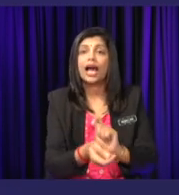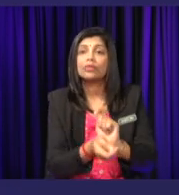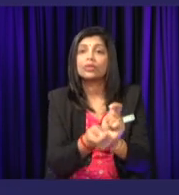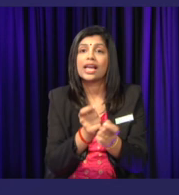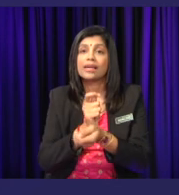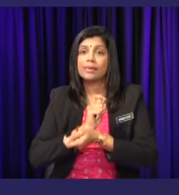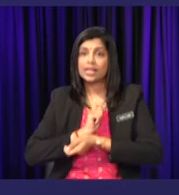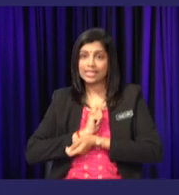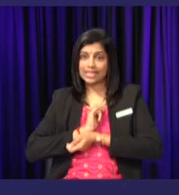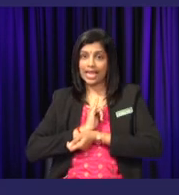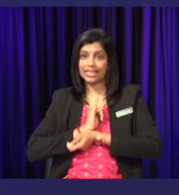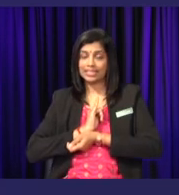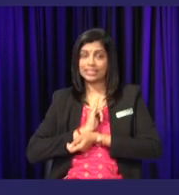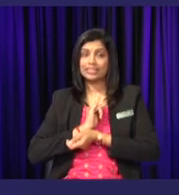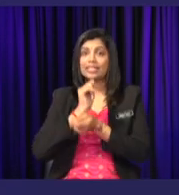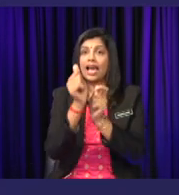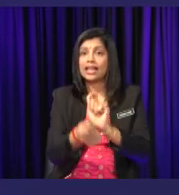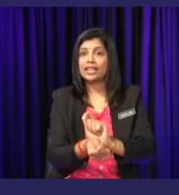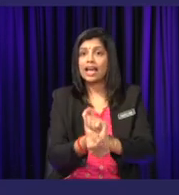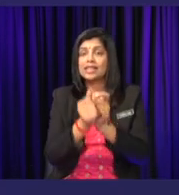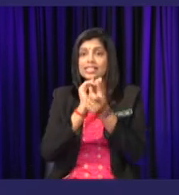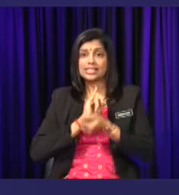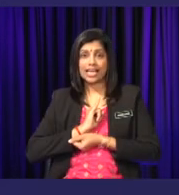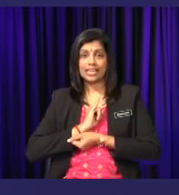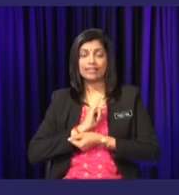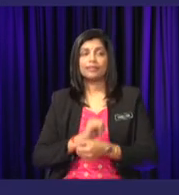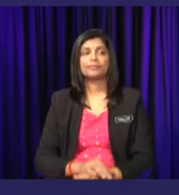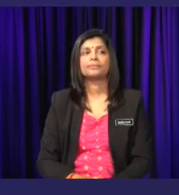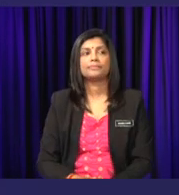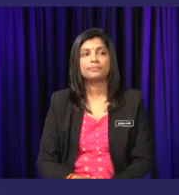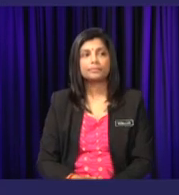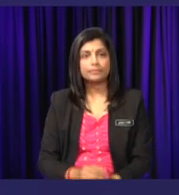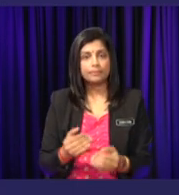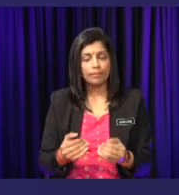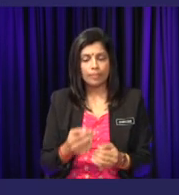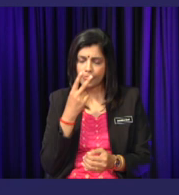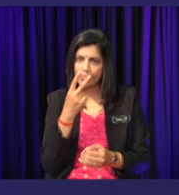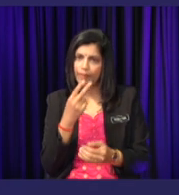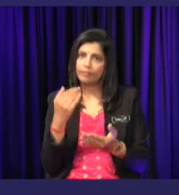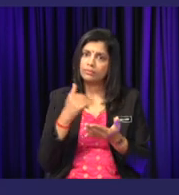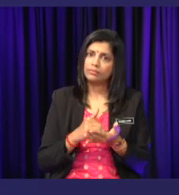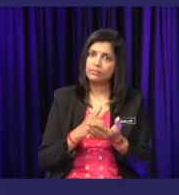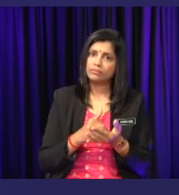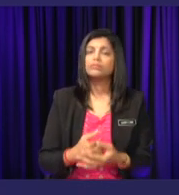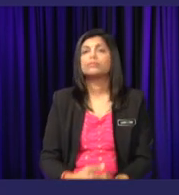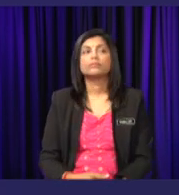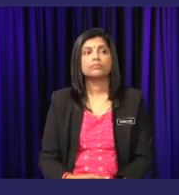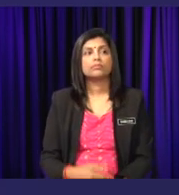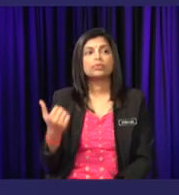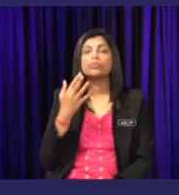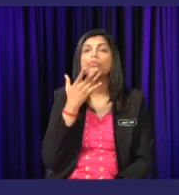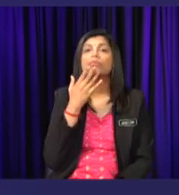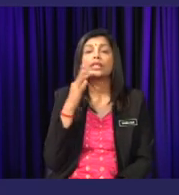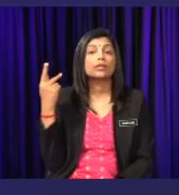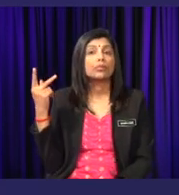suka kepada saya oke seterusnya kita analisis lagi ada perkataan yang saya kunikan di situ